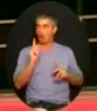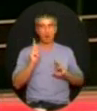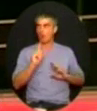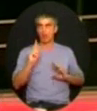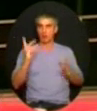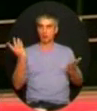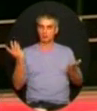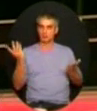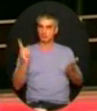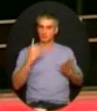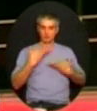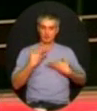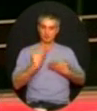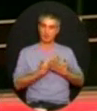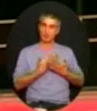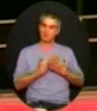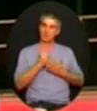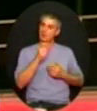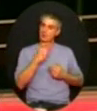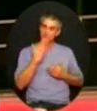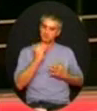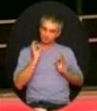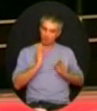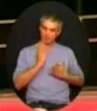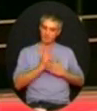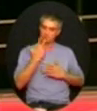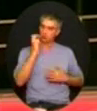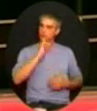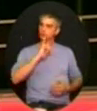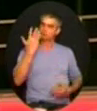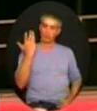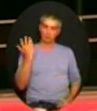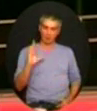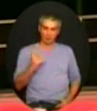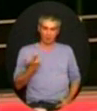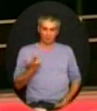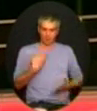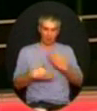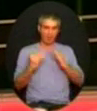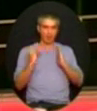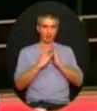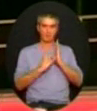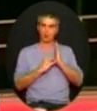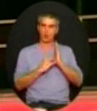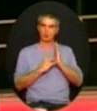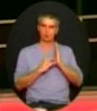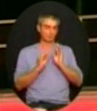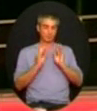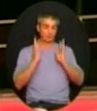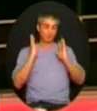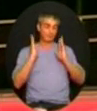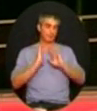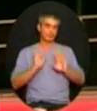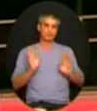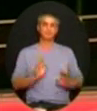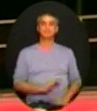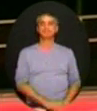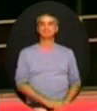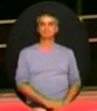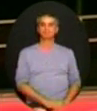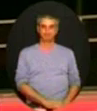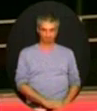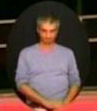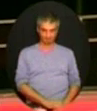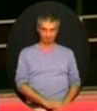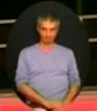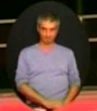לעולם לא נקבל את העובדה שאדם אזרח ישראלי כבר כמעט 30 שנה עלה מכוח חוק השבות, זה באמת מחריד. כן.